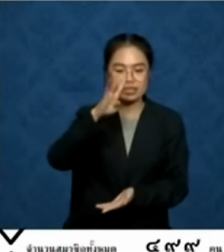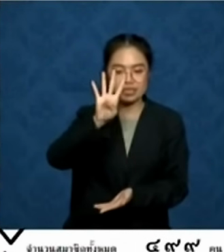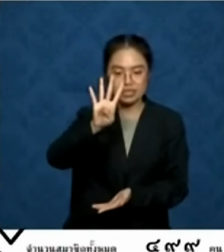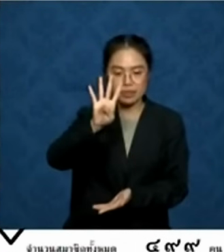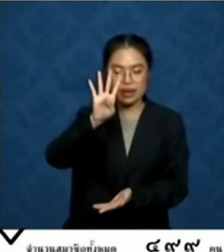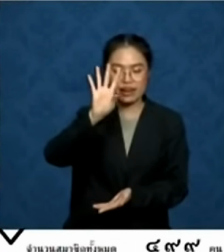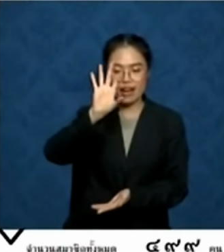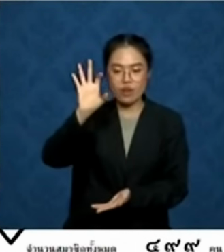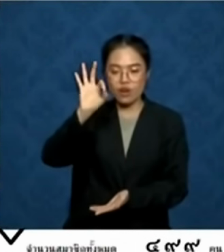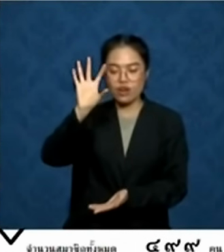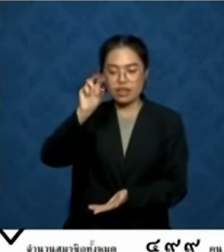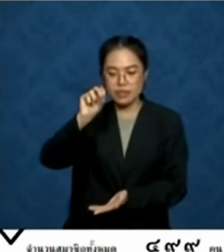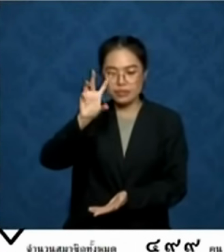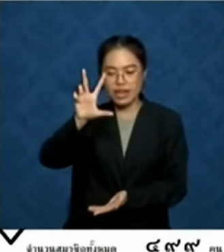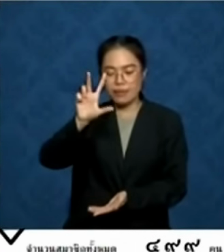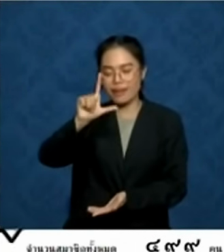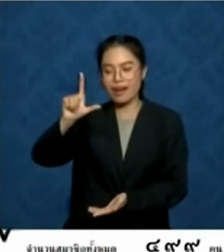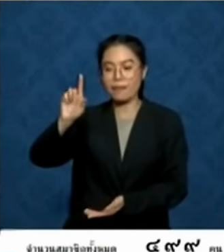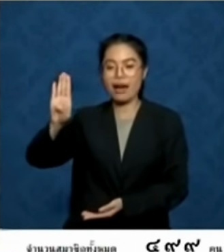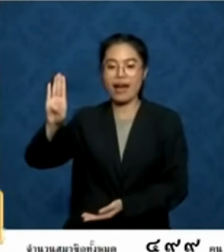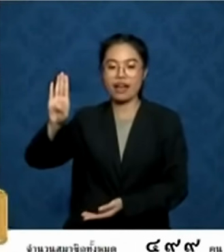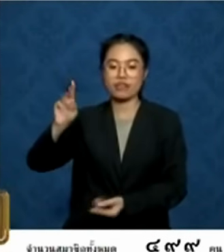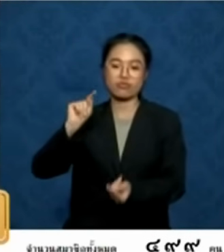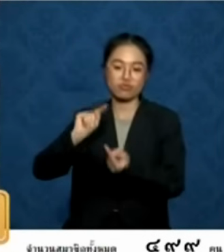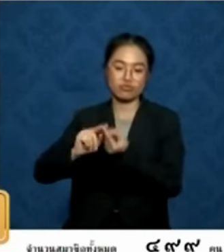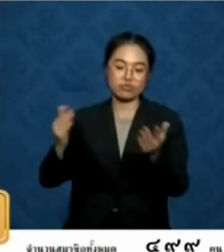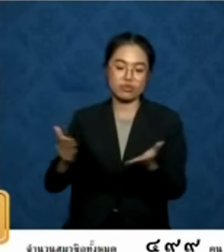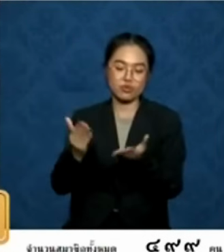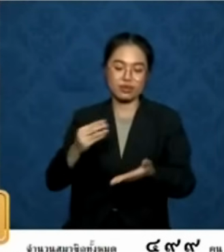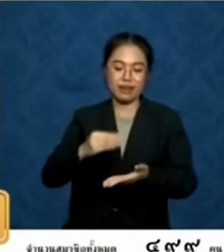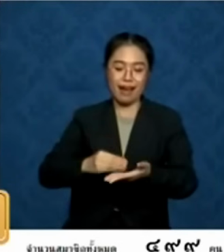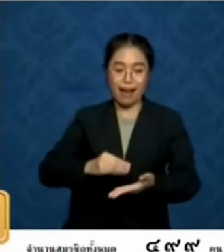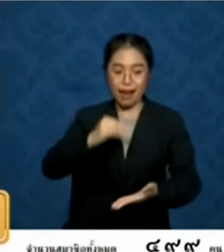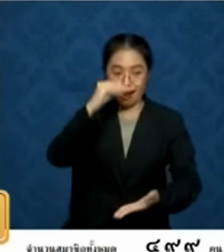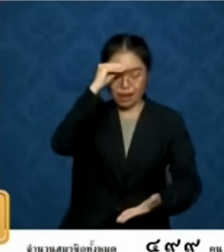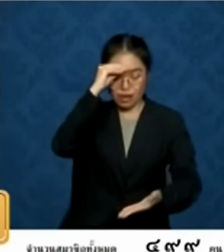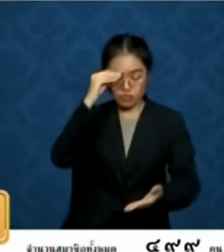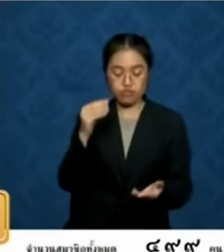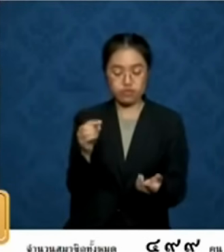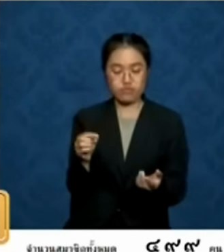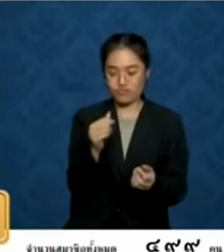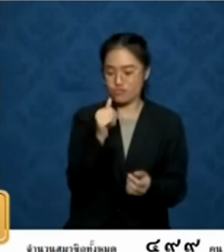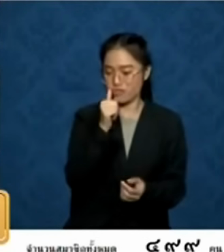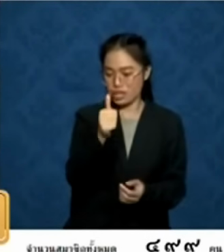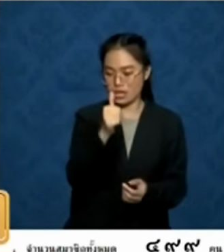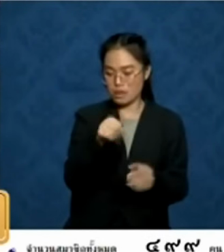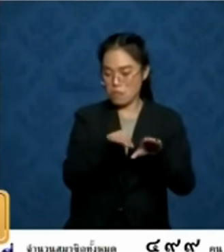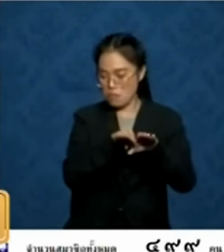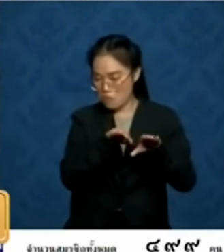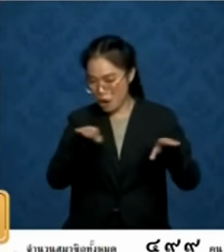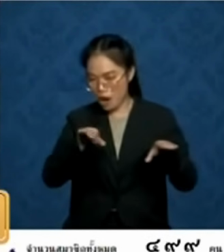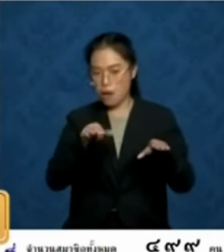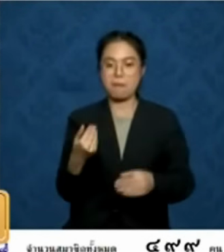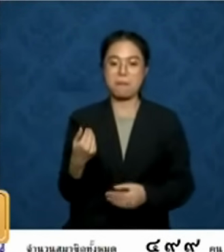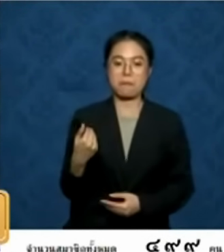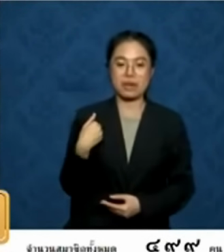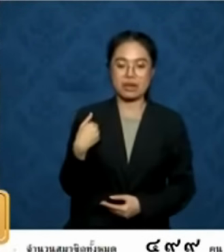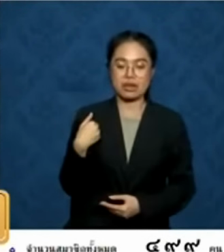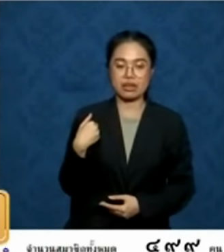24,932.7 ล้านบาทเพื่อส่งเสริมการเข้าถึงการศึกษาที่มีคุณภาพได้มาตรฐาน